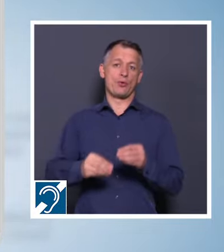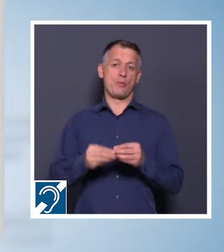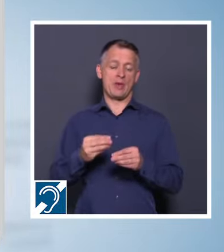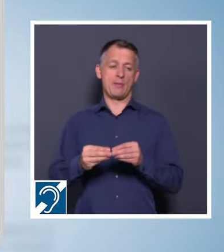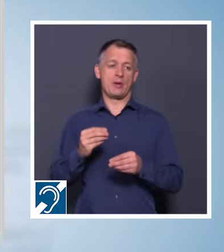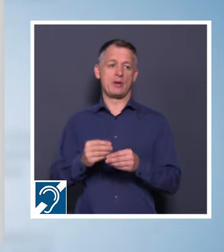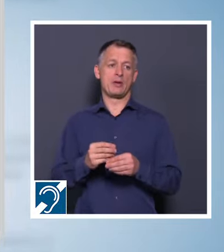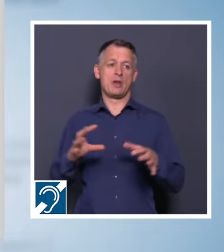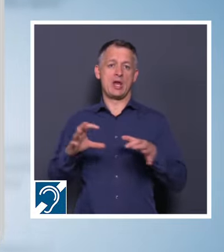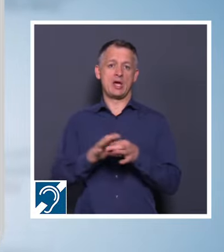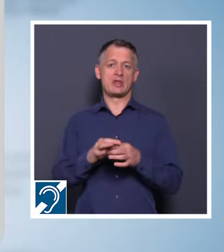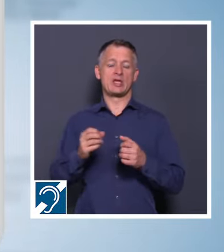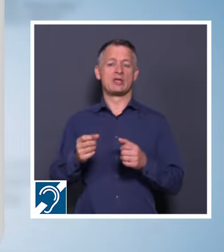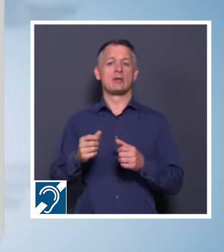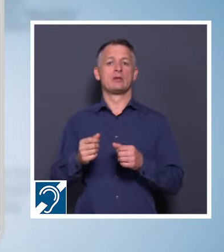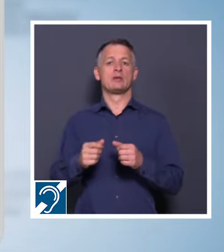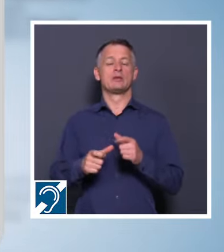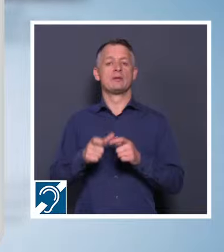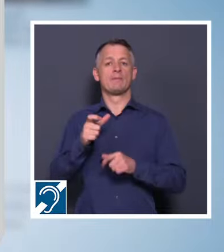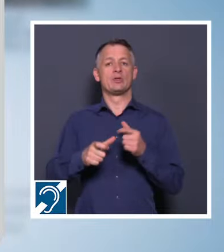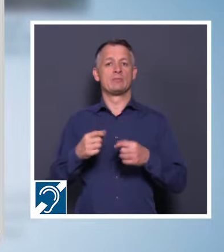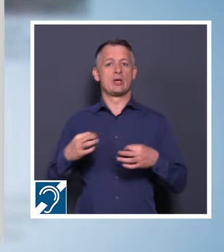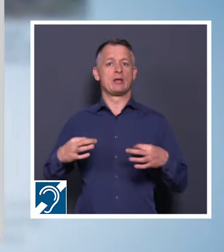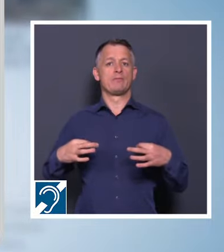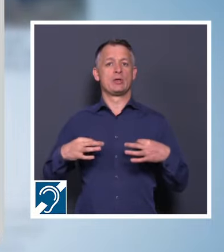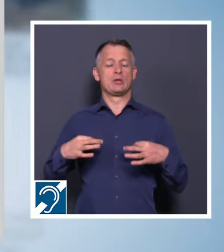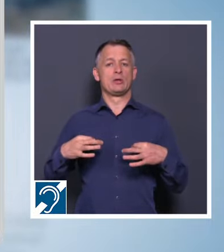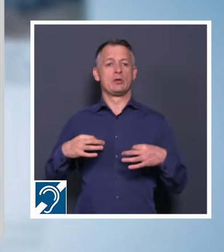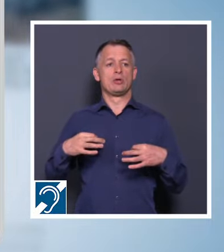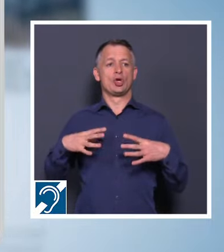legată de concediile medicale este faptul că